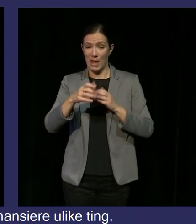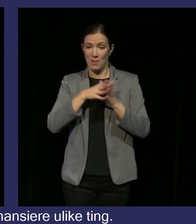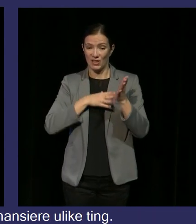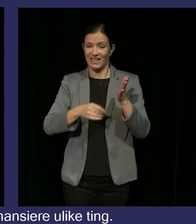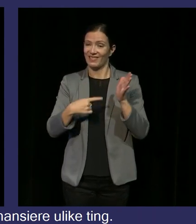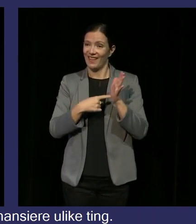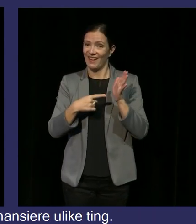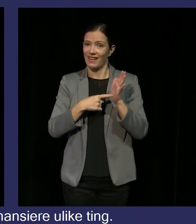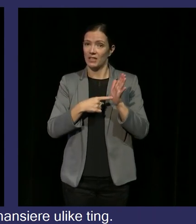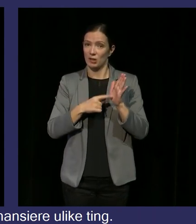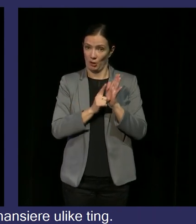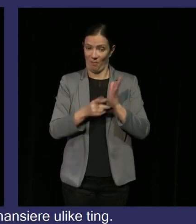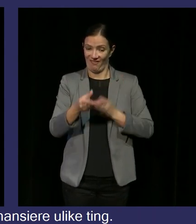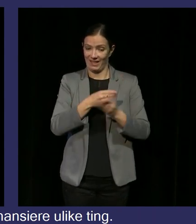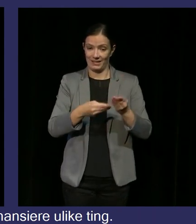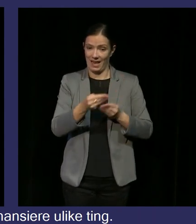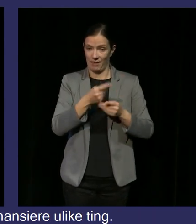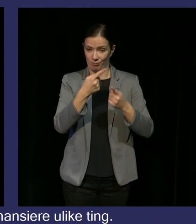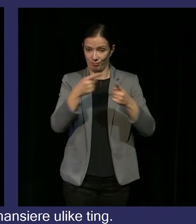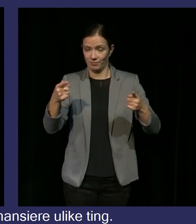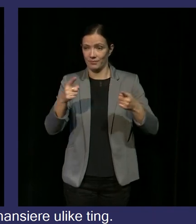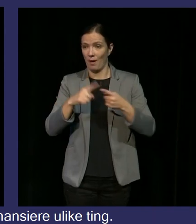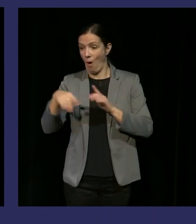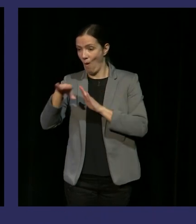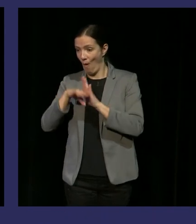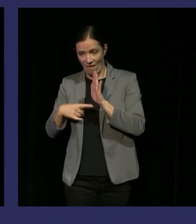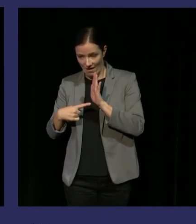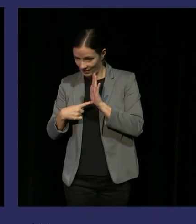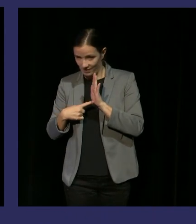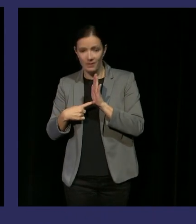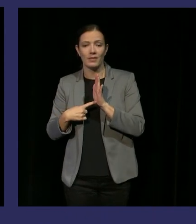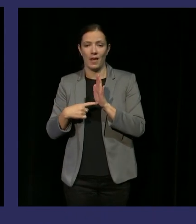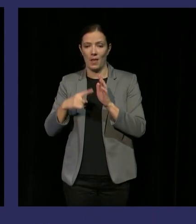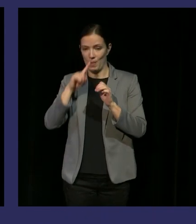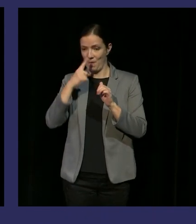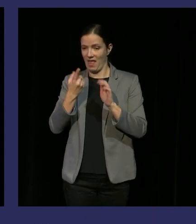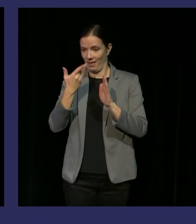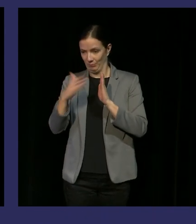skal finansiere ulike ting. Og det som ikke står I lov I, det